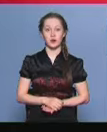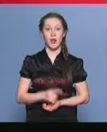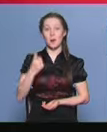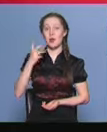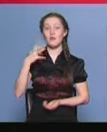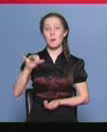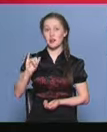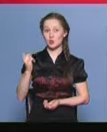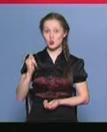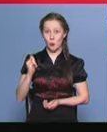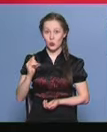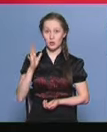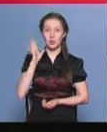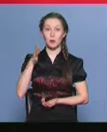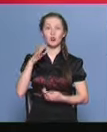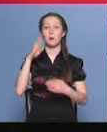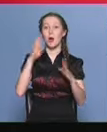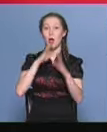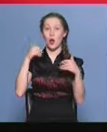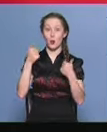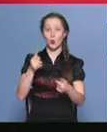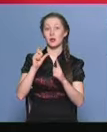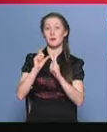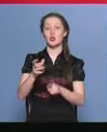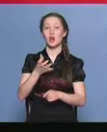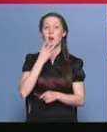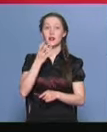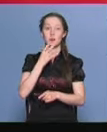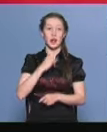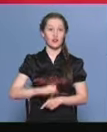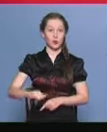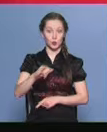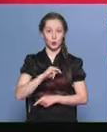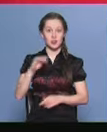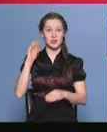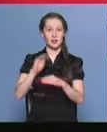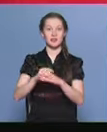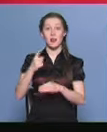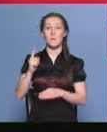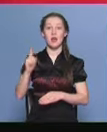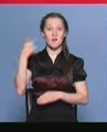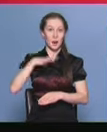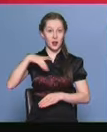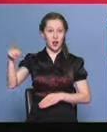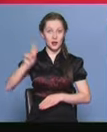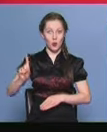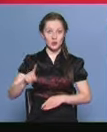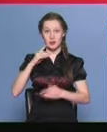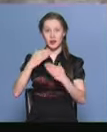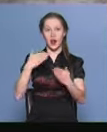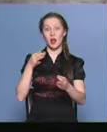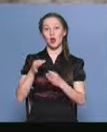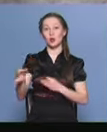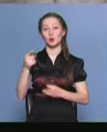Первомайским субботникам поспособствует и погода. Синоптики обещают потепление. В Удмуртии, кстати, зафиксирована и первая гроза накануне в пригороде